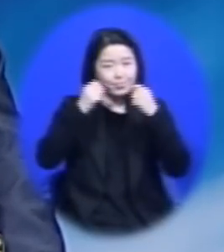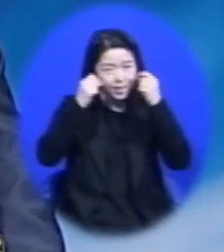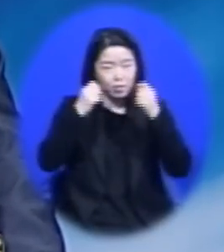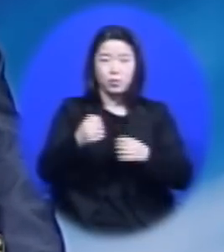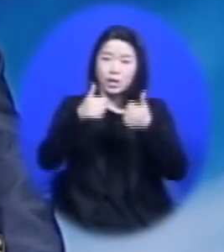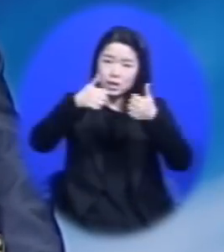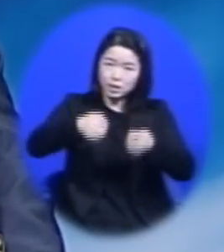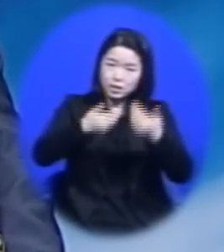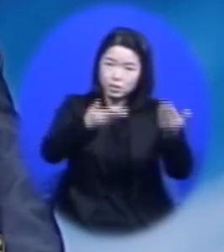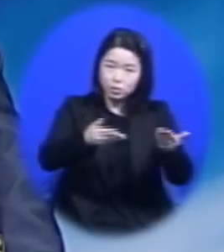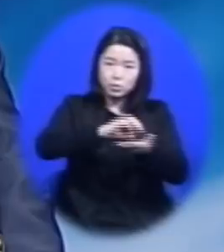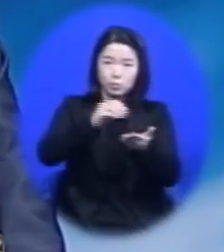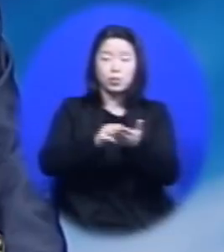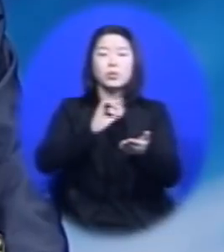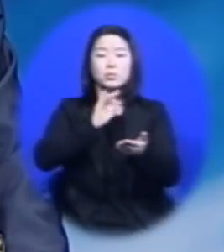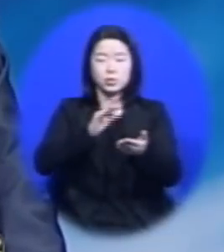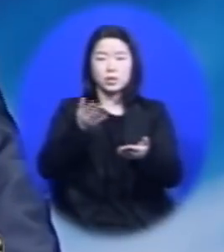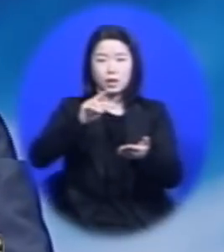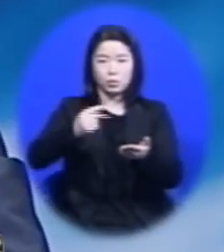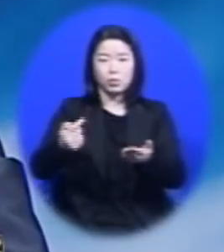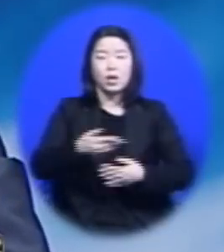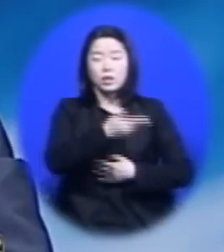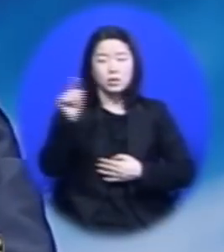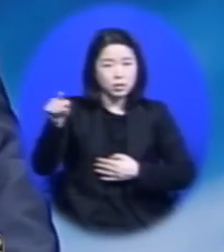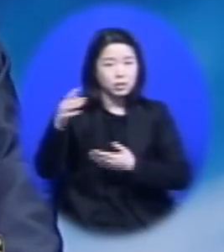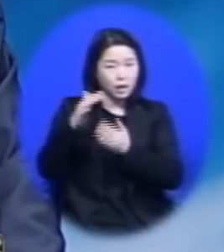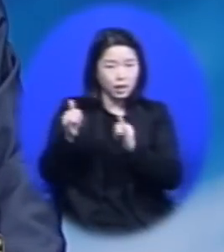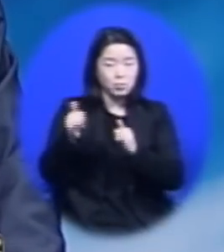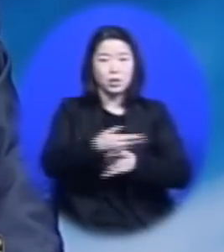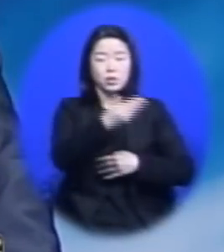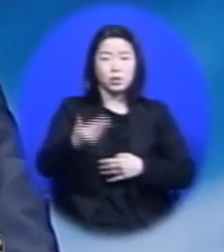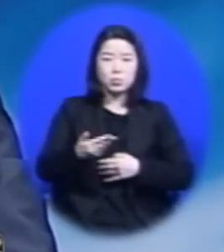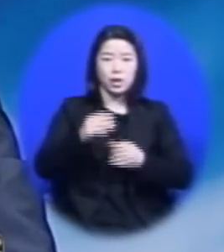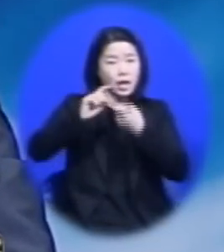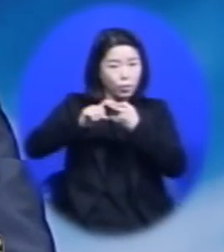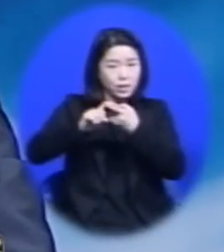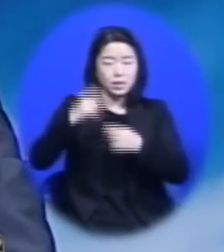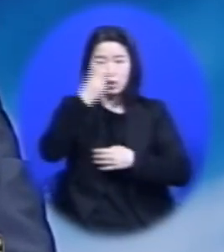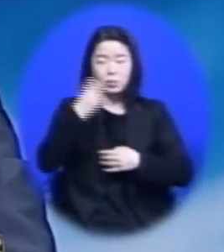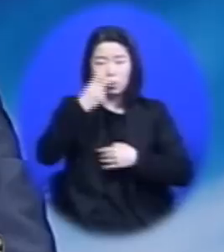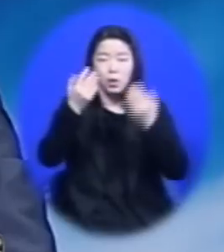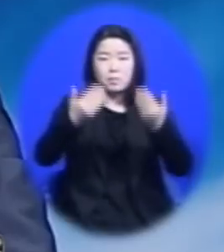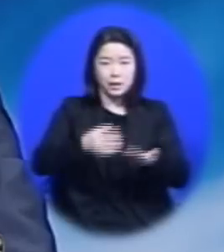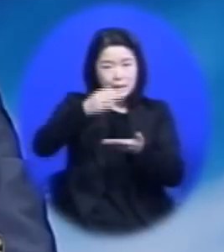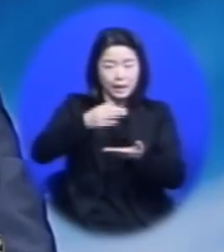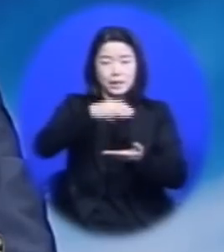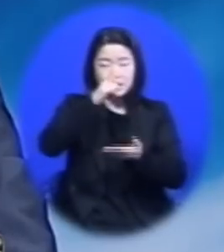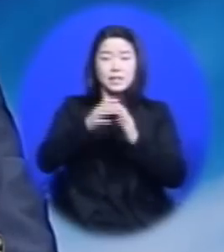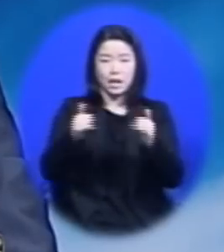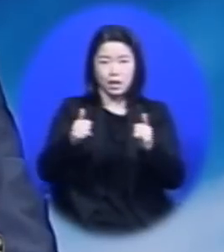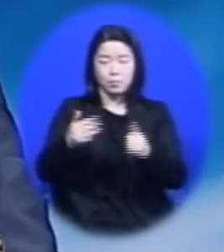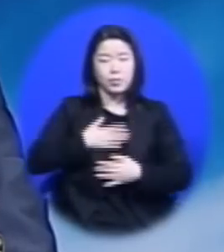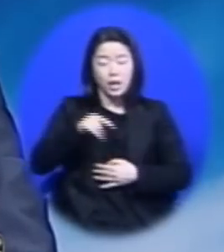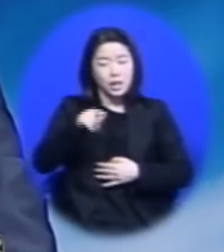는 일지라도 그들은 모두 여러분의 관심과 봄을 받을 치가 있는 사람들입니다 나는이